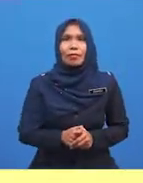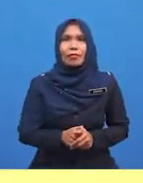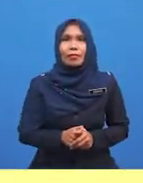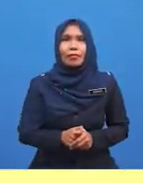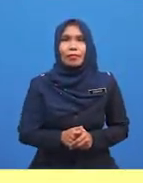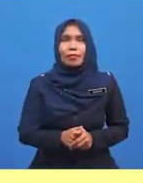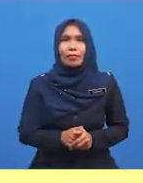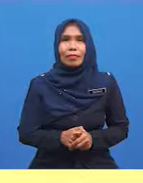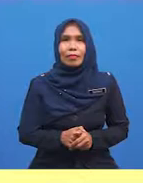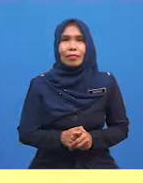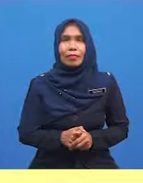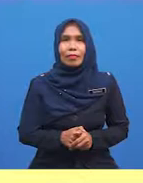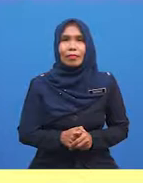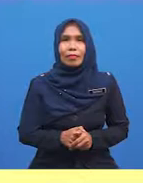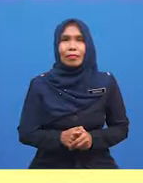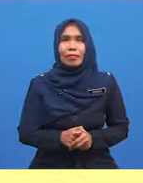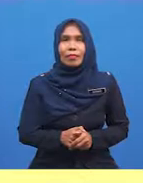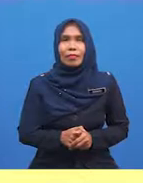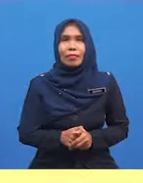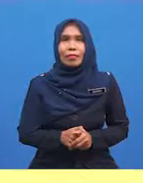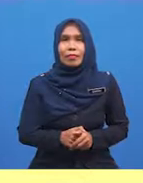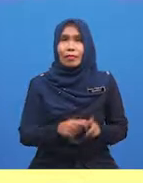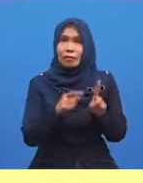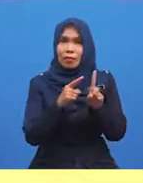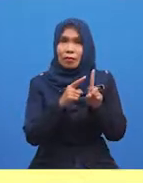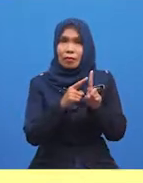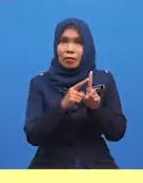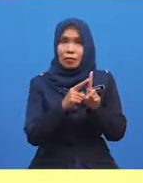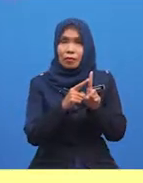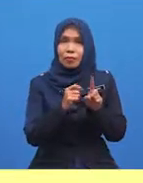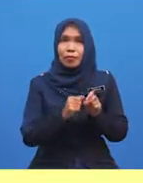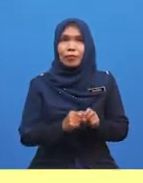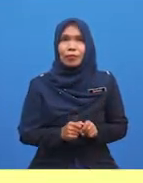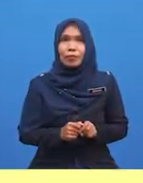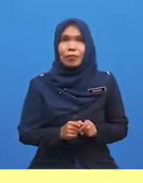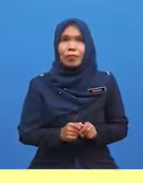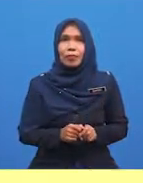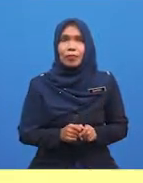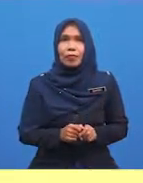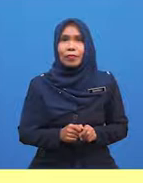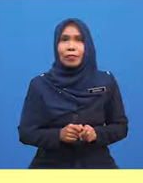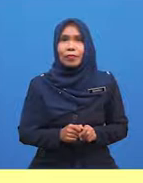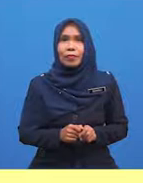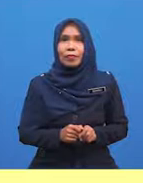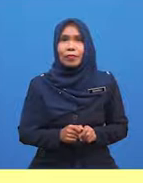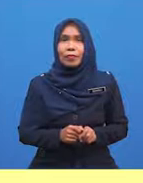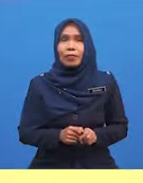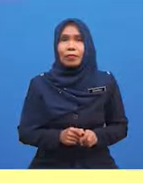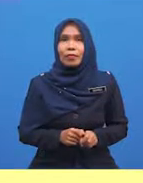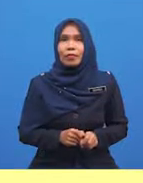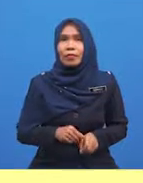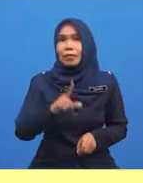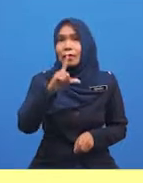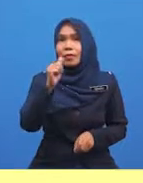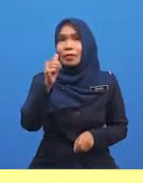berdasarkan perlembagaan persekutuan, iaitu pertama, melantik Perdana Menteri,